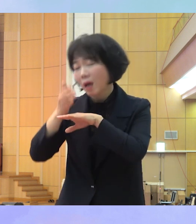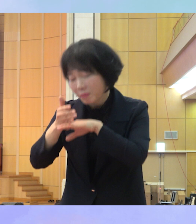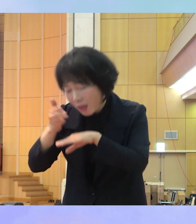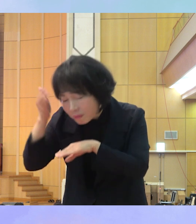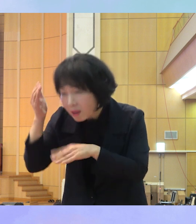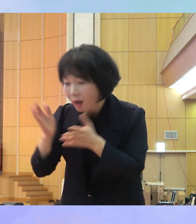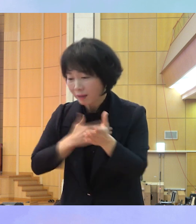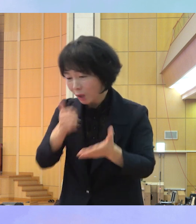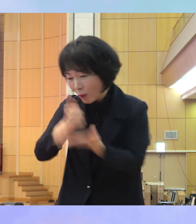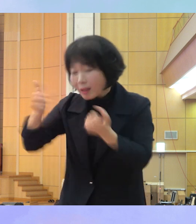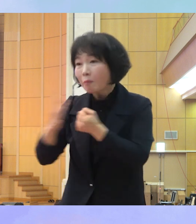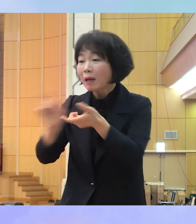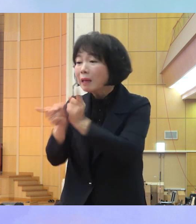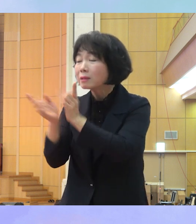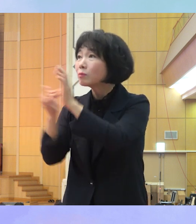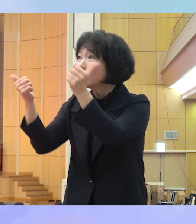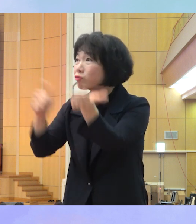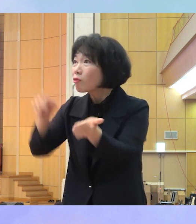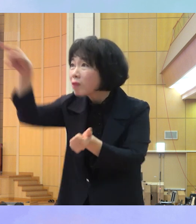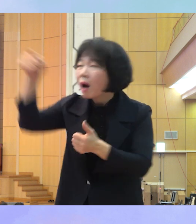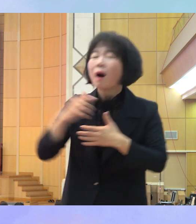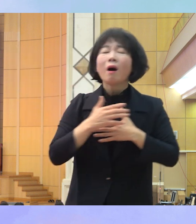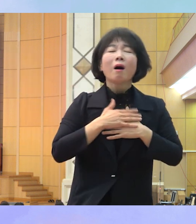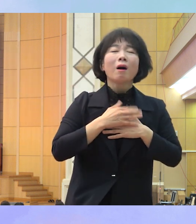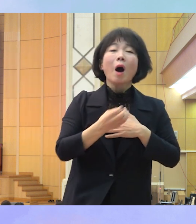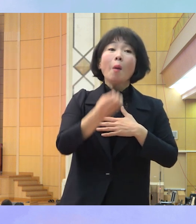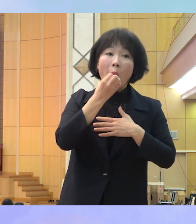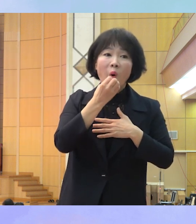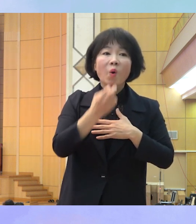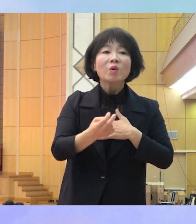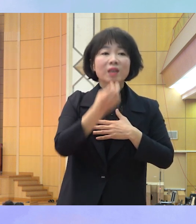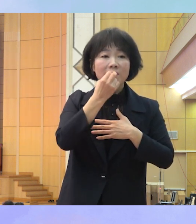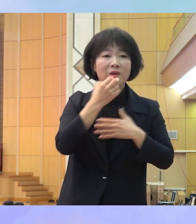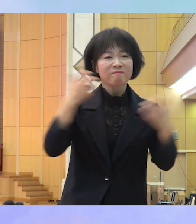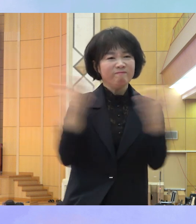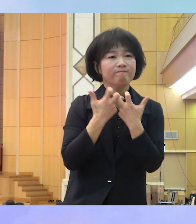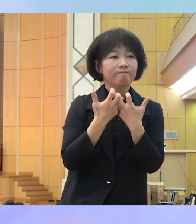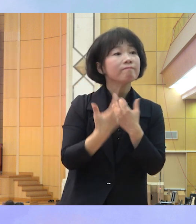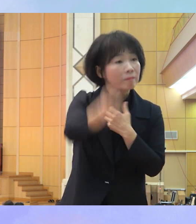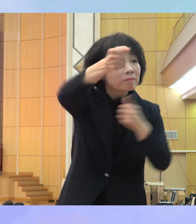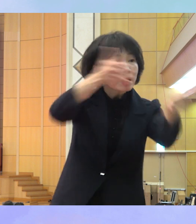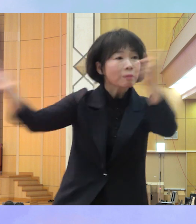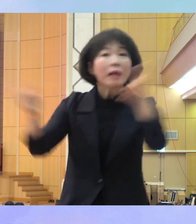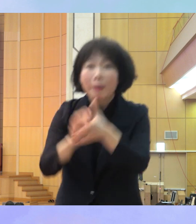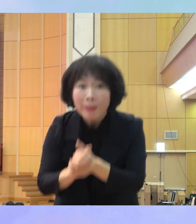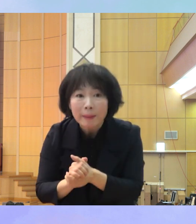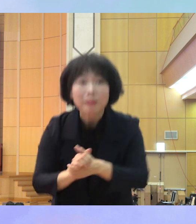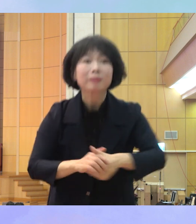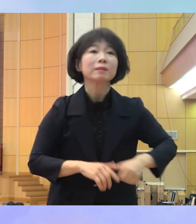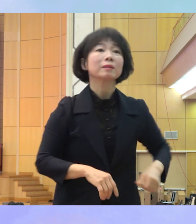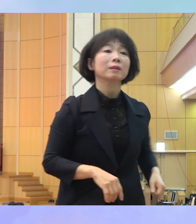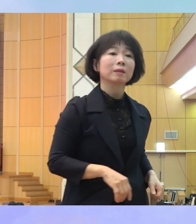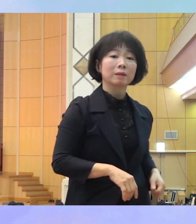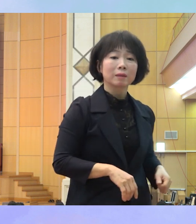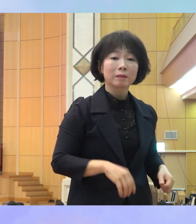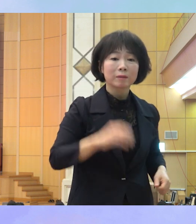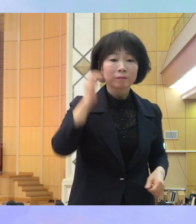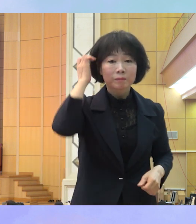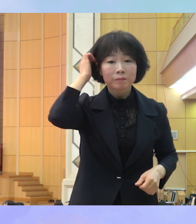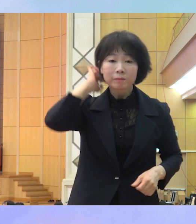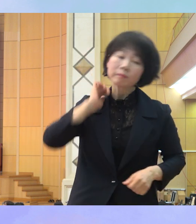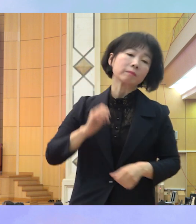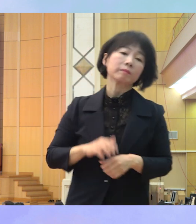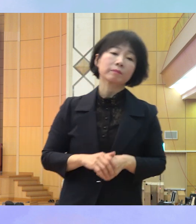받으셔서 생명과 축복이 넘치기를 바랍니다. 그거 한번 보여줄까요? 그